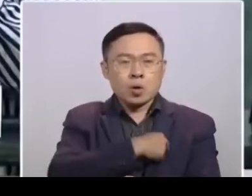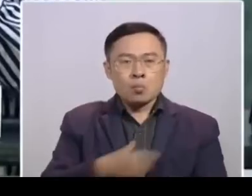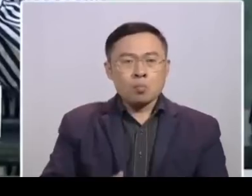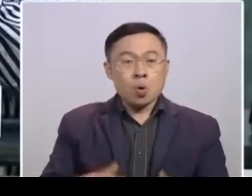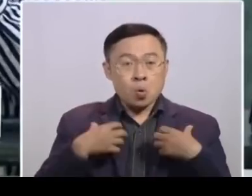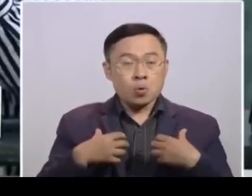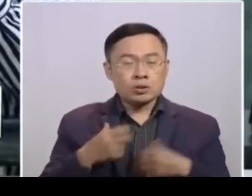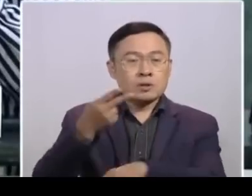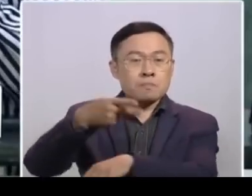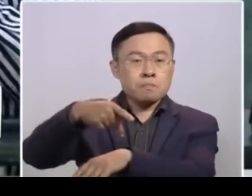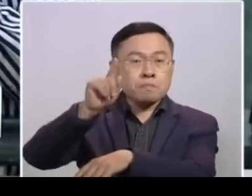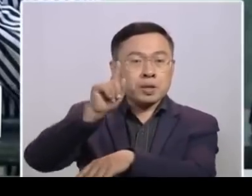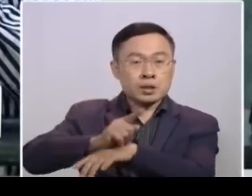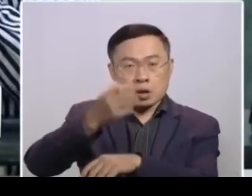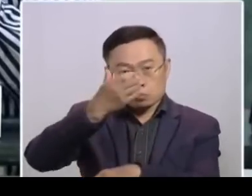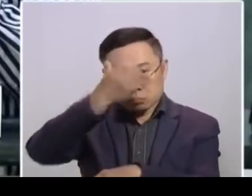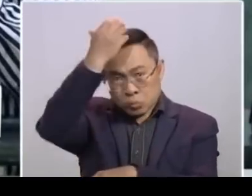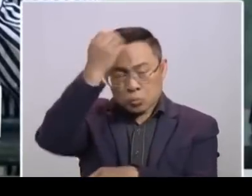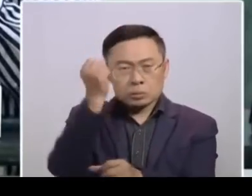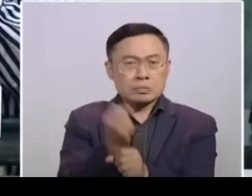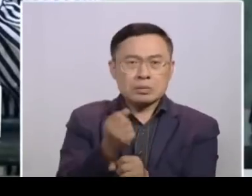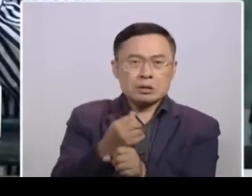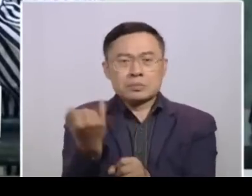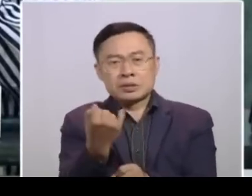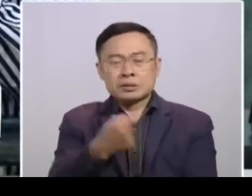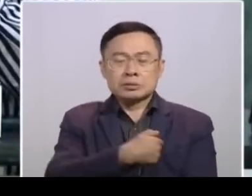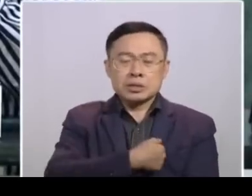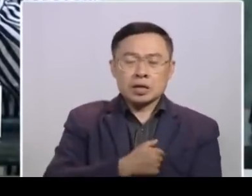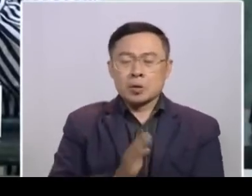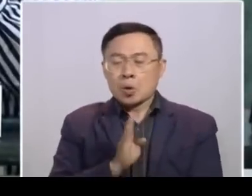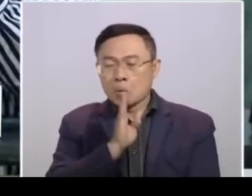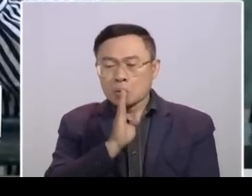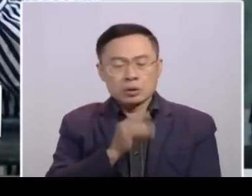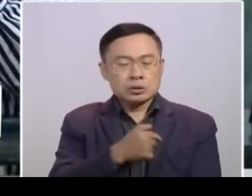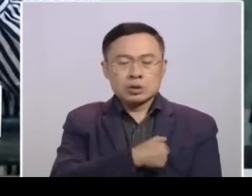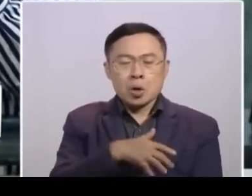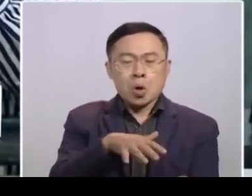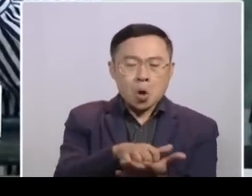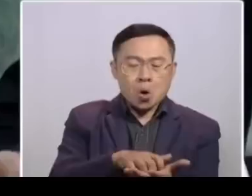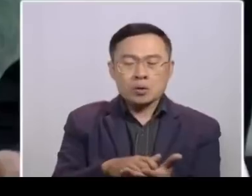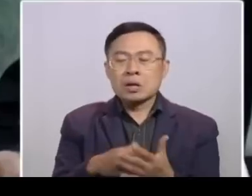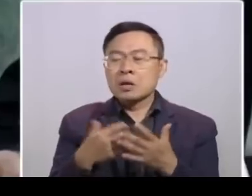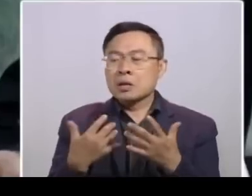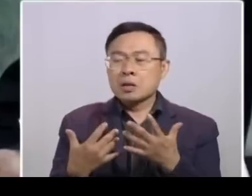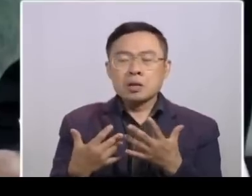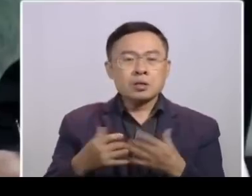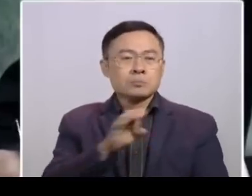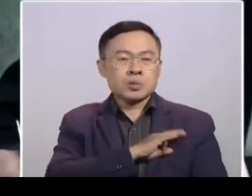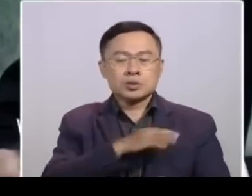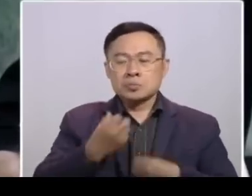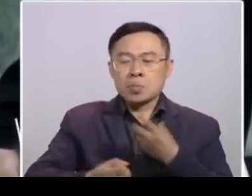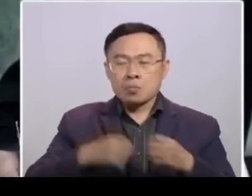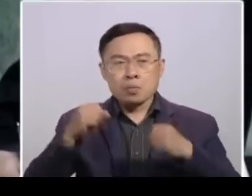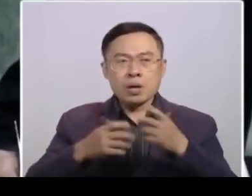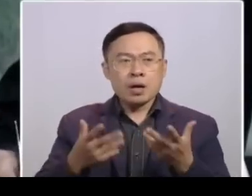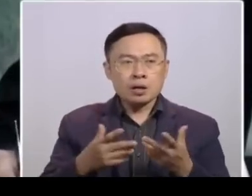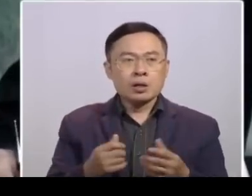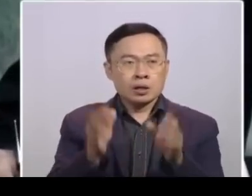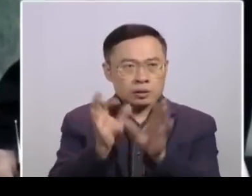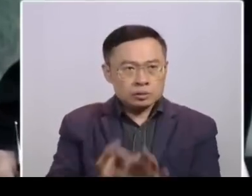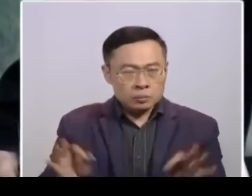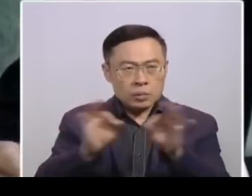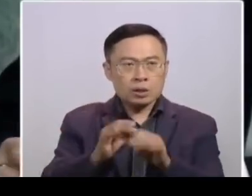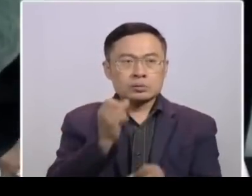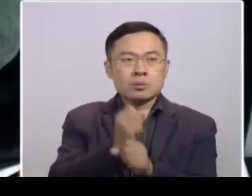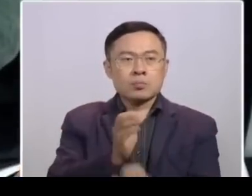านยอมรับว่าตัวท่านเองบอกก็ไม่พอใจเหมือนกันแต่เมื่อมติออกมาก็ต้องยอมรับอนาคตต้องคุยกันจริงจังเมื่อจะมี